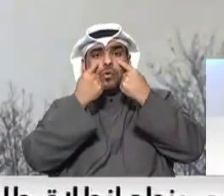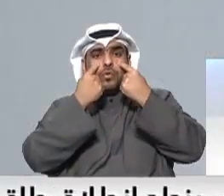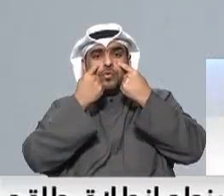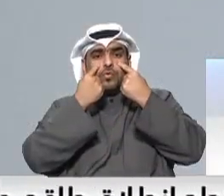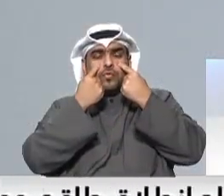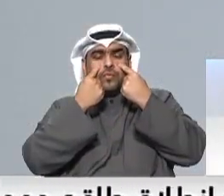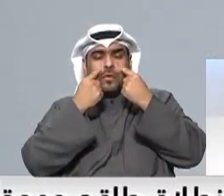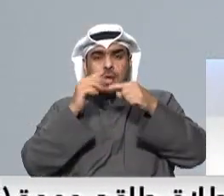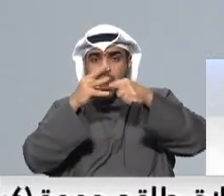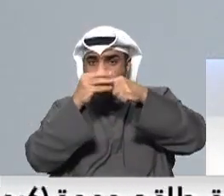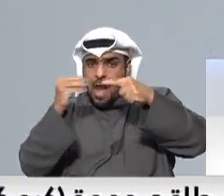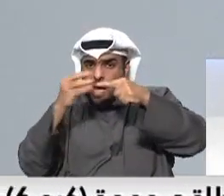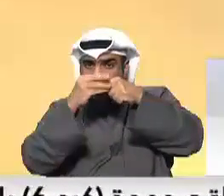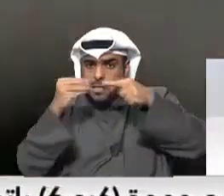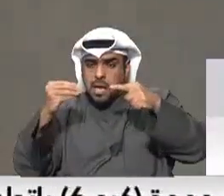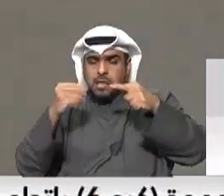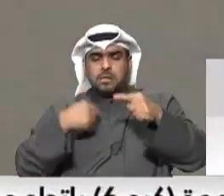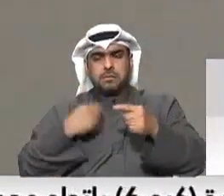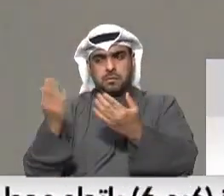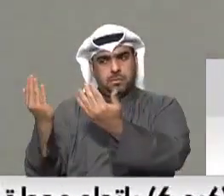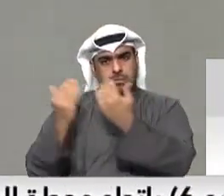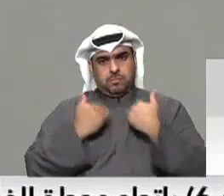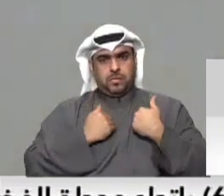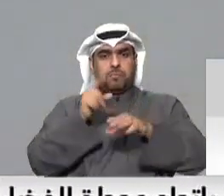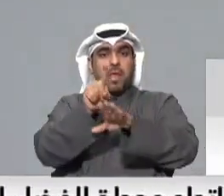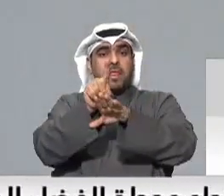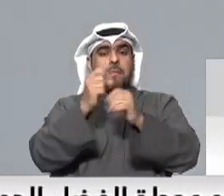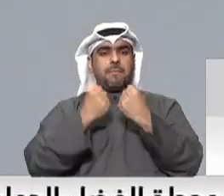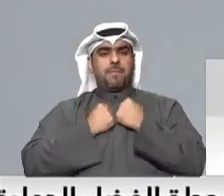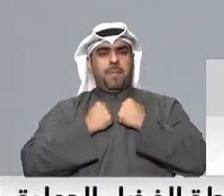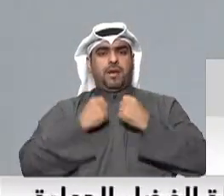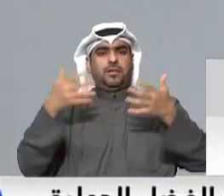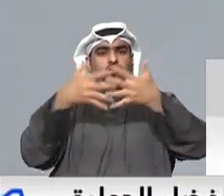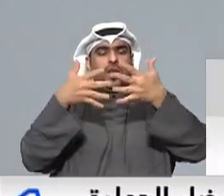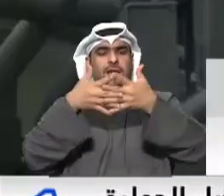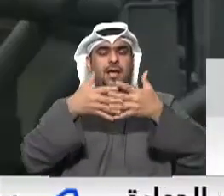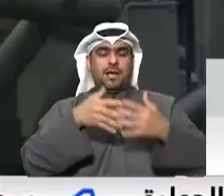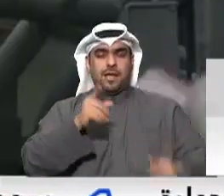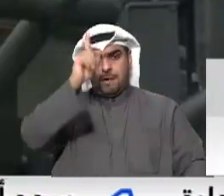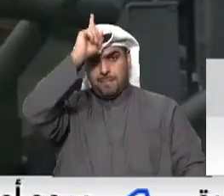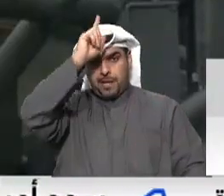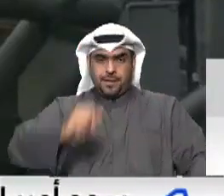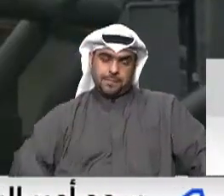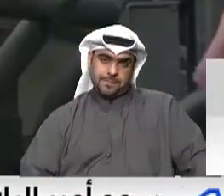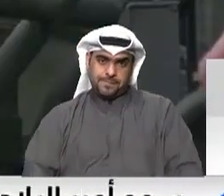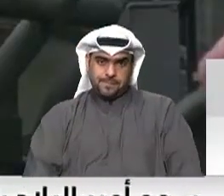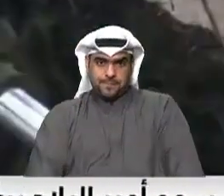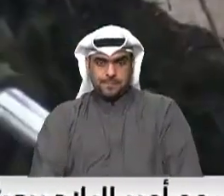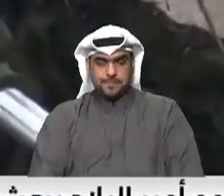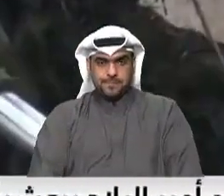النقص في تسريح الدول الاعضاء بالاتحاد الاوروبي وحلف شمال الاطلسي